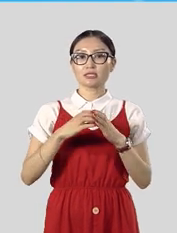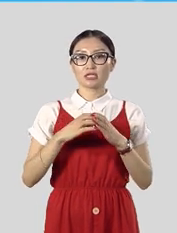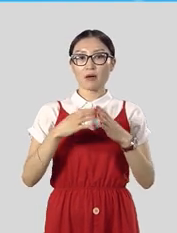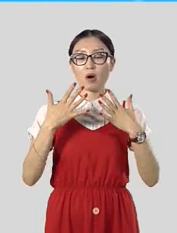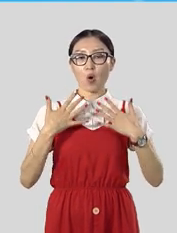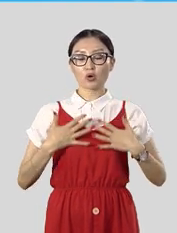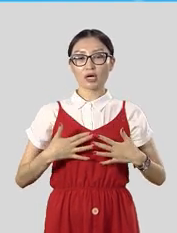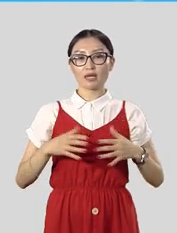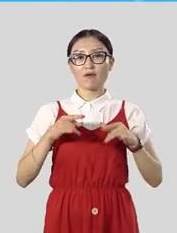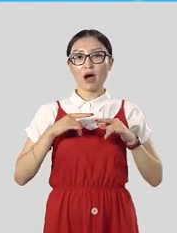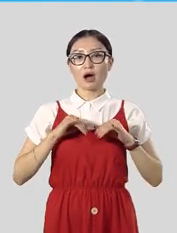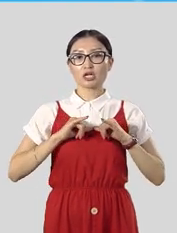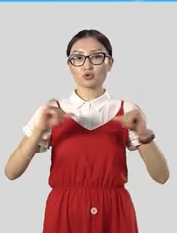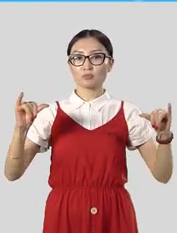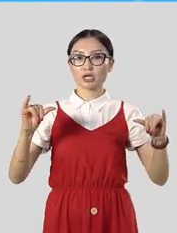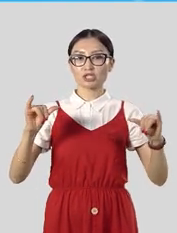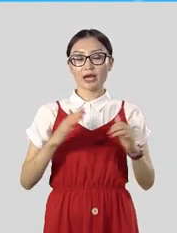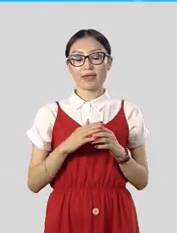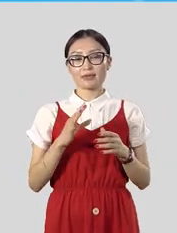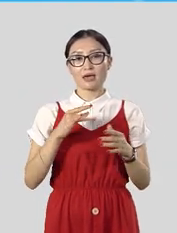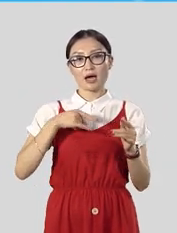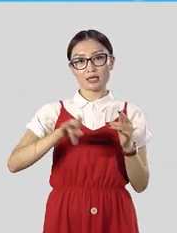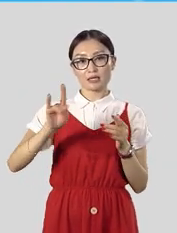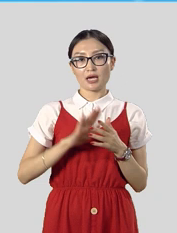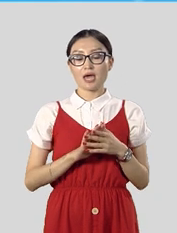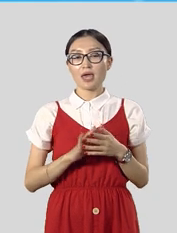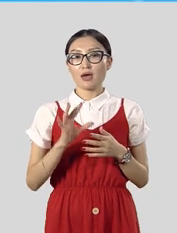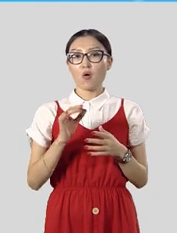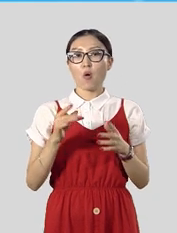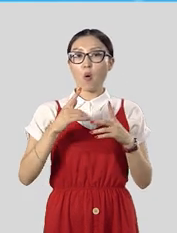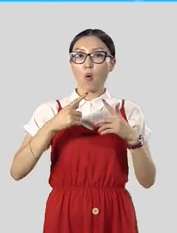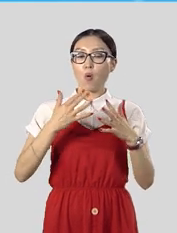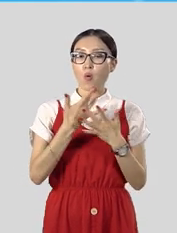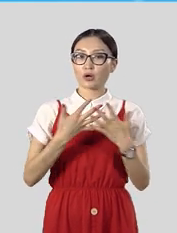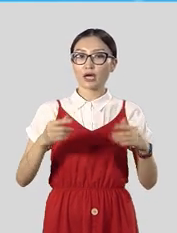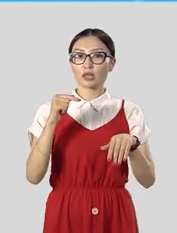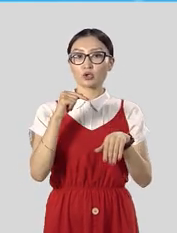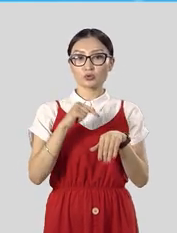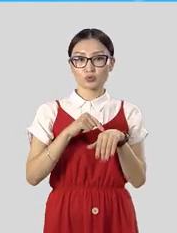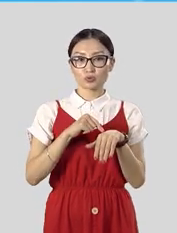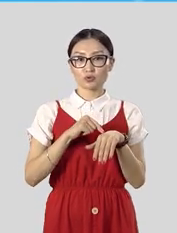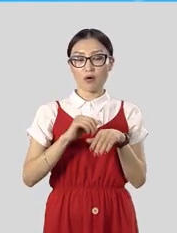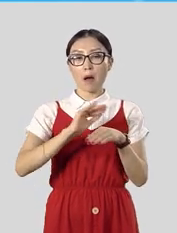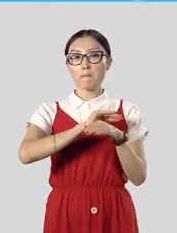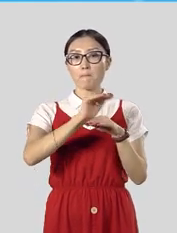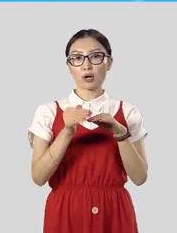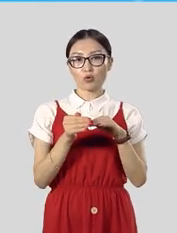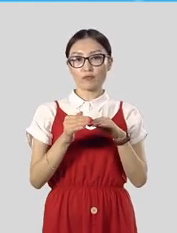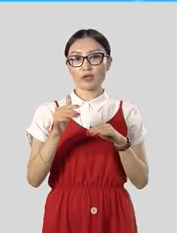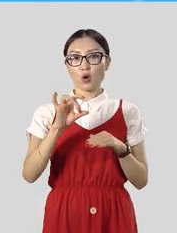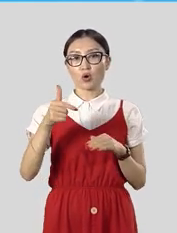органов размножения или репродуктивная, органы чувств, покровные